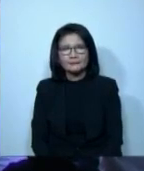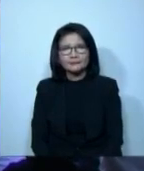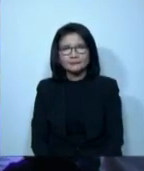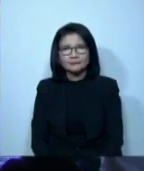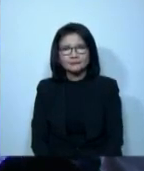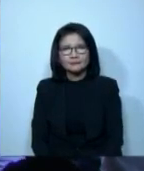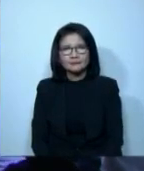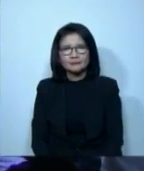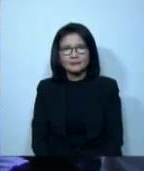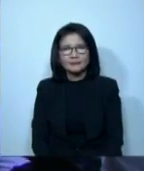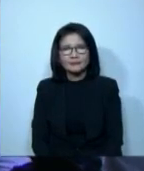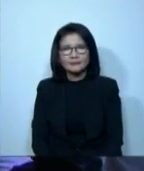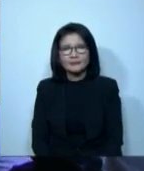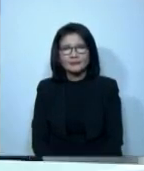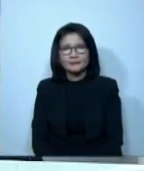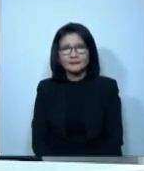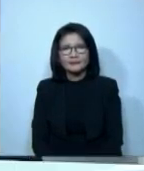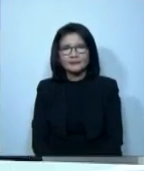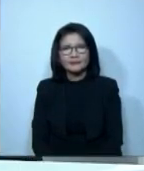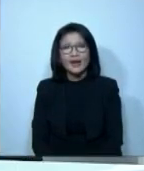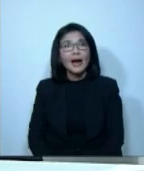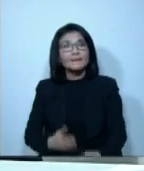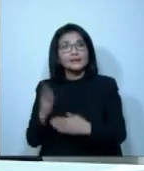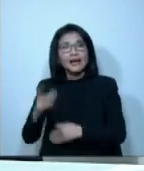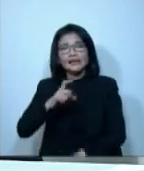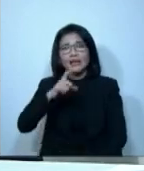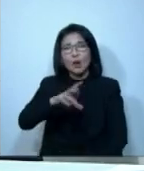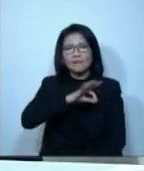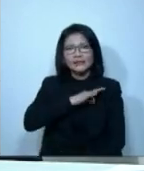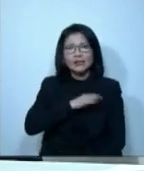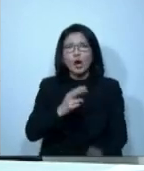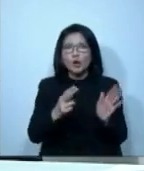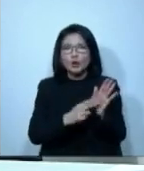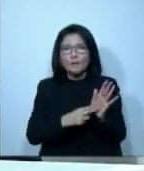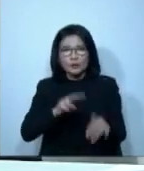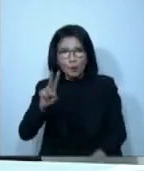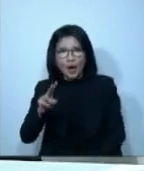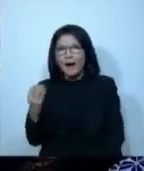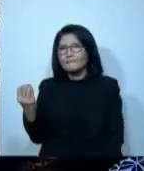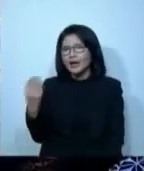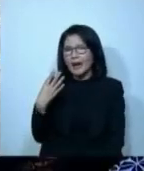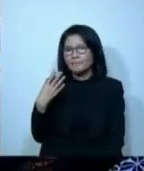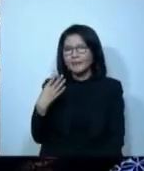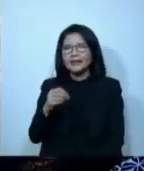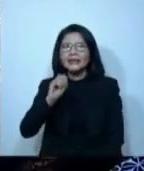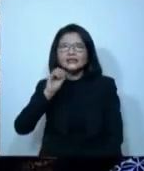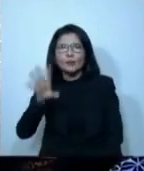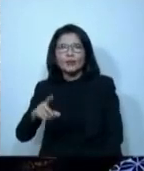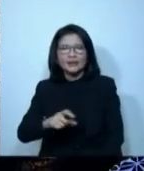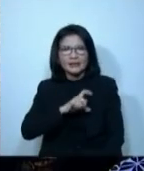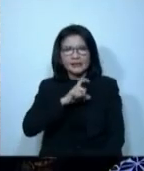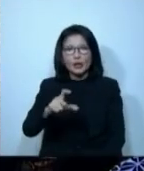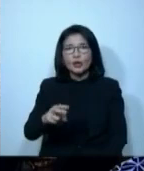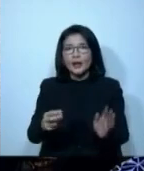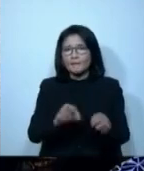Ya, waktu Anda habis Bapak, dan kami persilakan kepada calon presiden nomor urut 2 untuk menanggapi jawaban dari calon presiden nomor